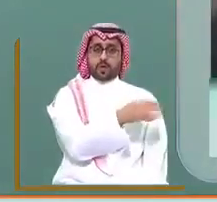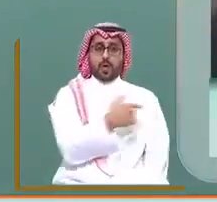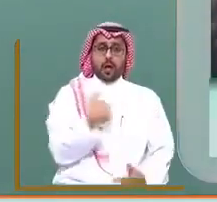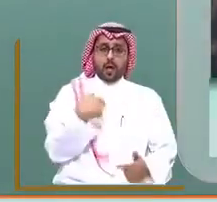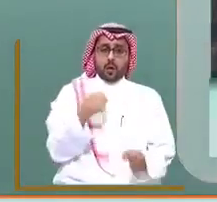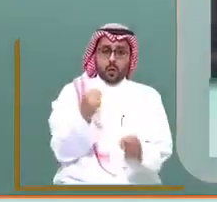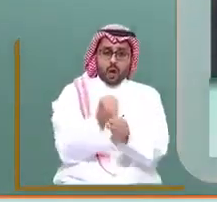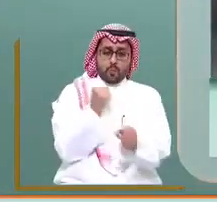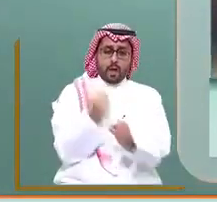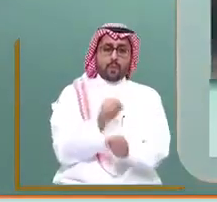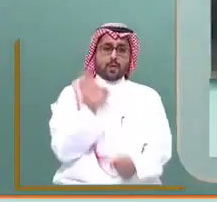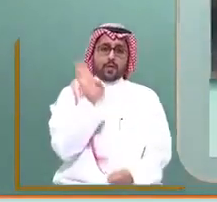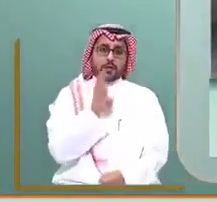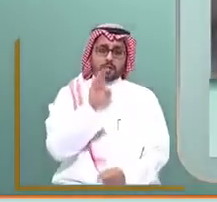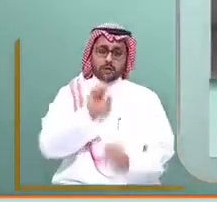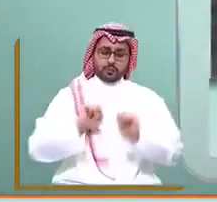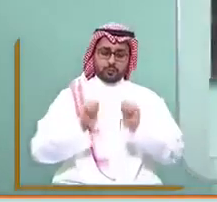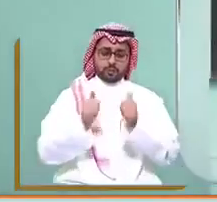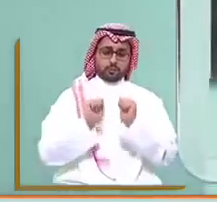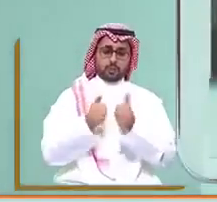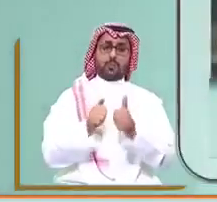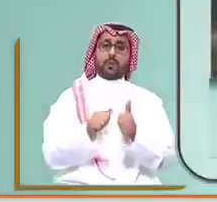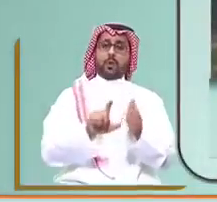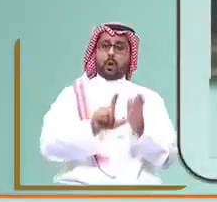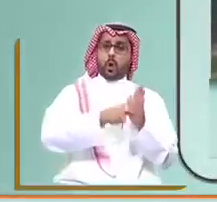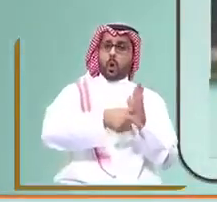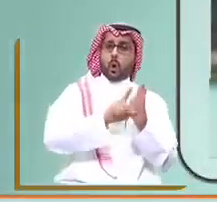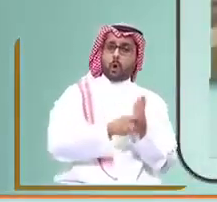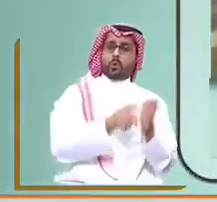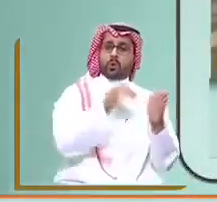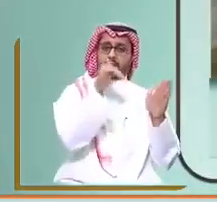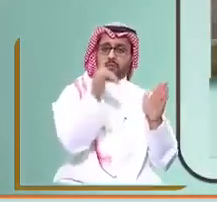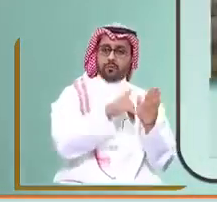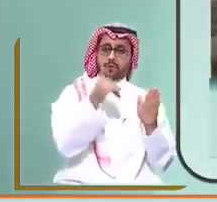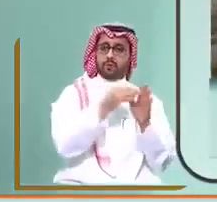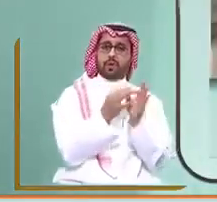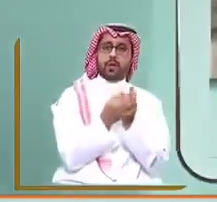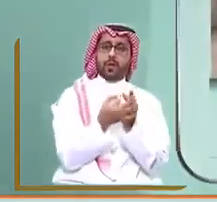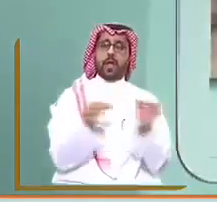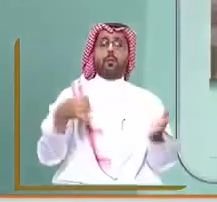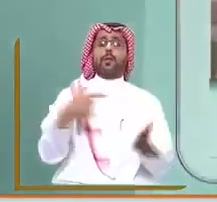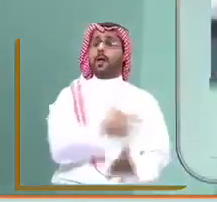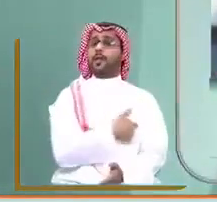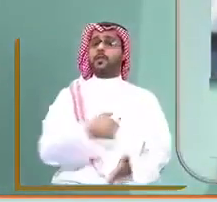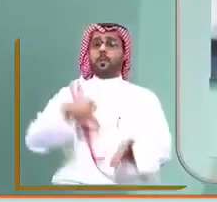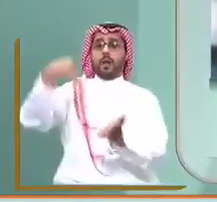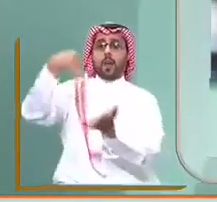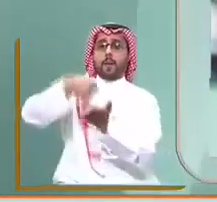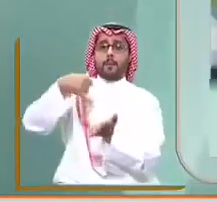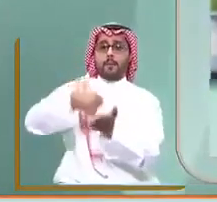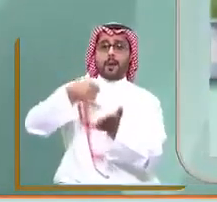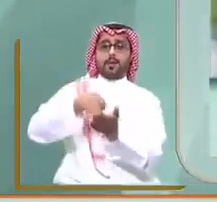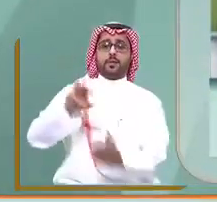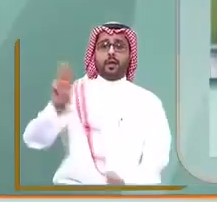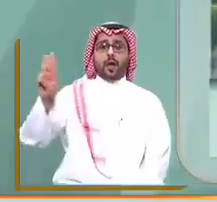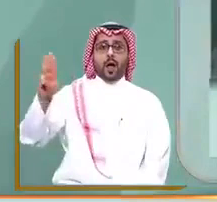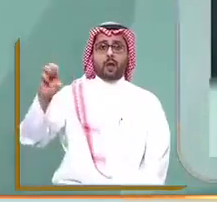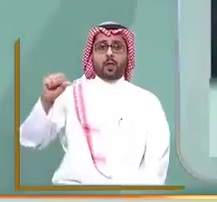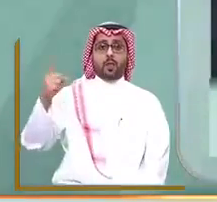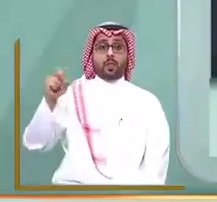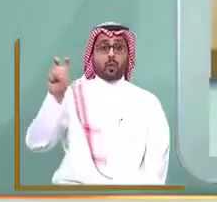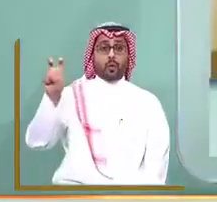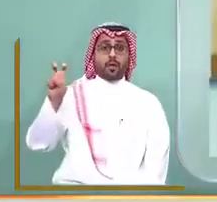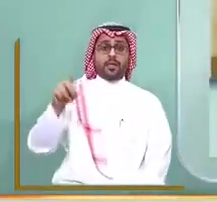وتجريب سياسات أو أطر تنظيمية تسهم في تعزيز فرص الاستفادة من تقنيات الثورة الصناعية الرابعة